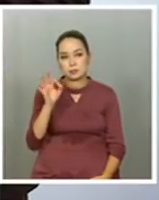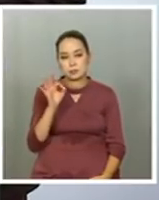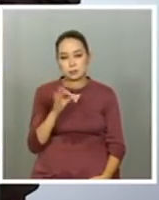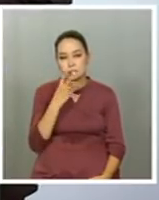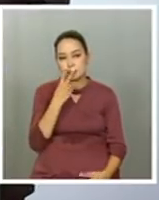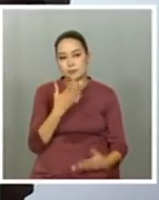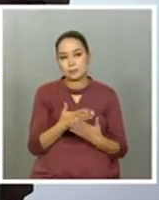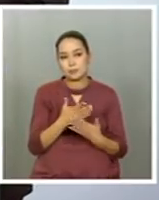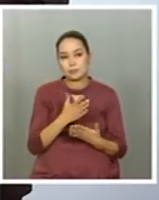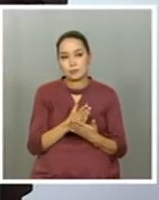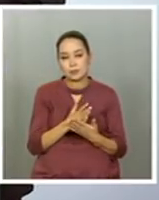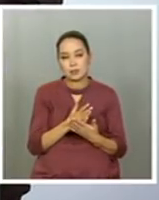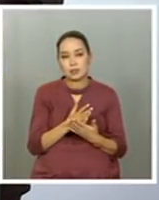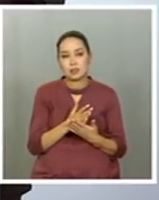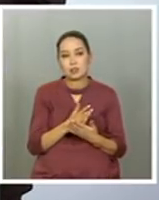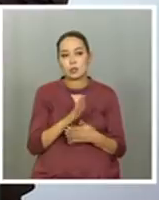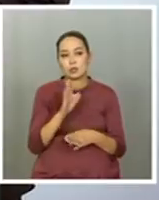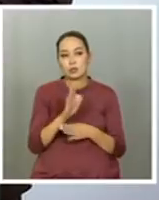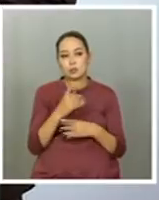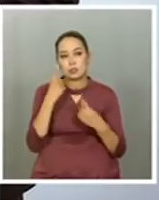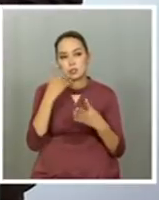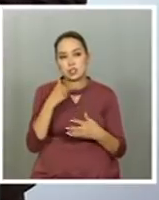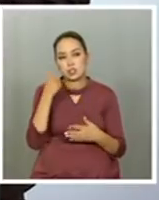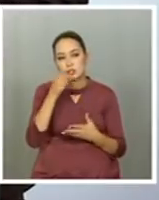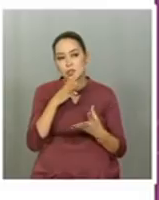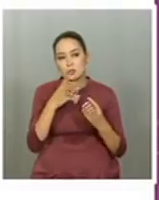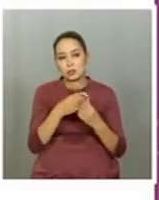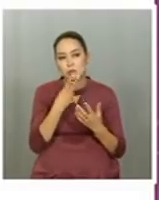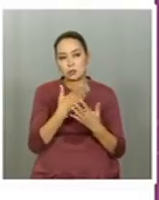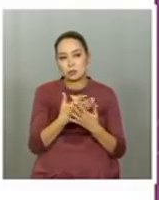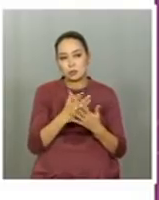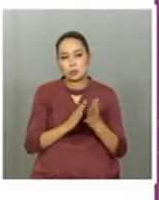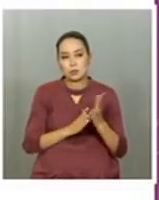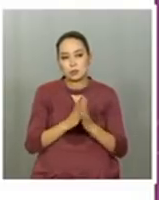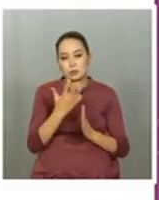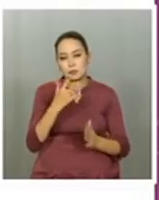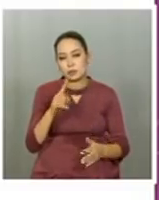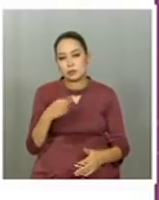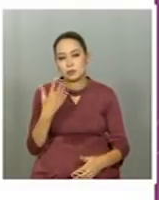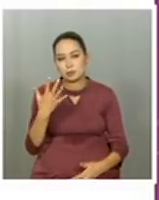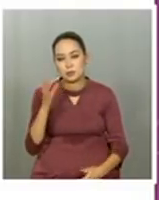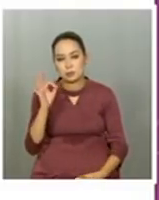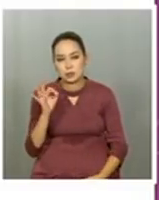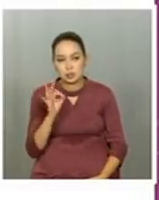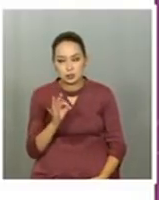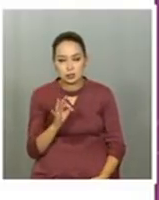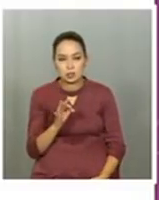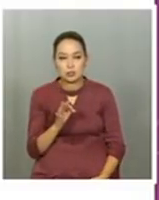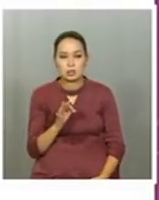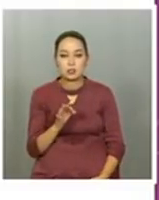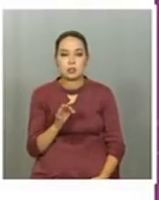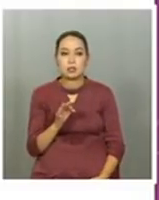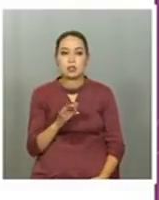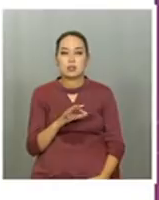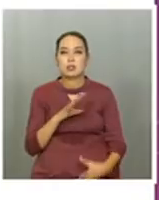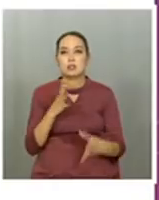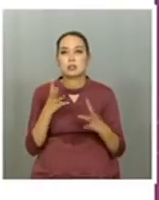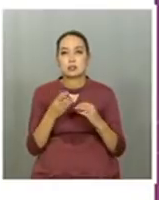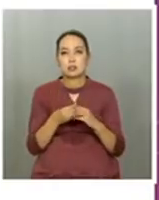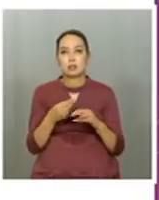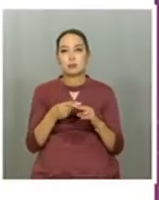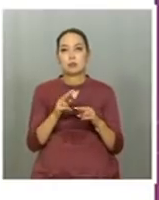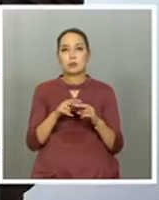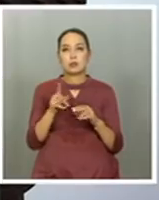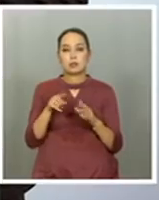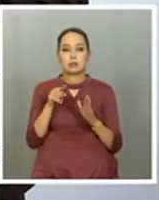отыр, ал негізі үкіметтің нақты жылдық көрсеткішінің өсімі 5,5 пайыз. Жалпы, жиынтық ішкі өнім көрсеткішінің өсімін жоғарылату